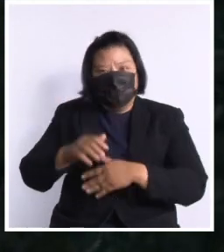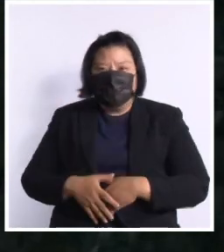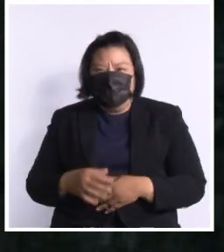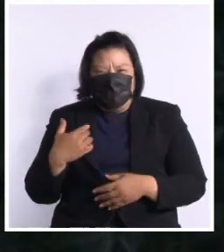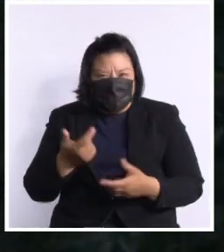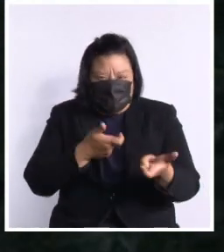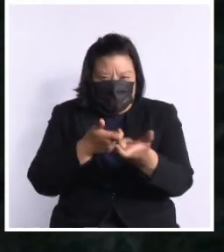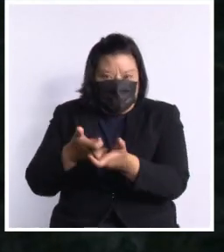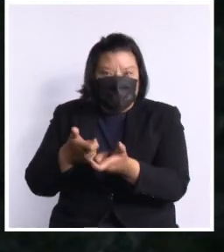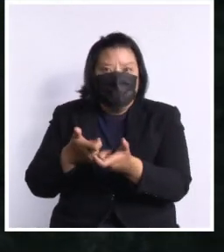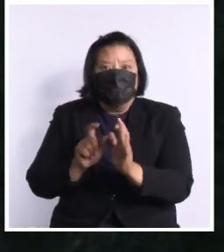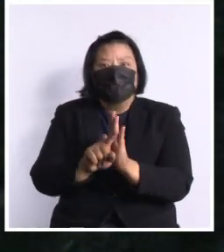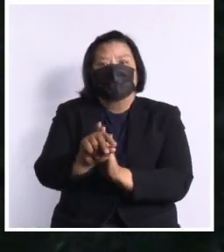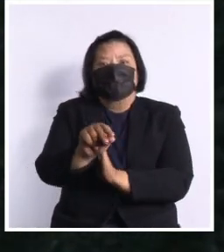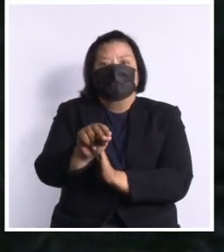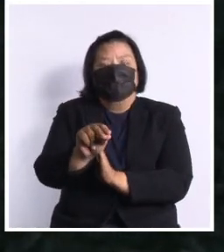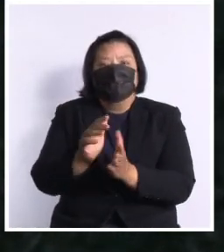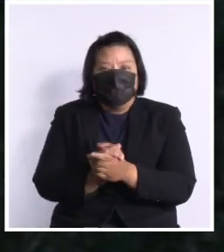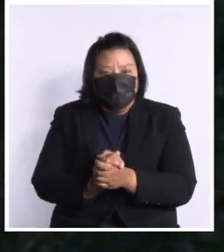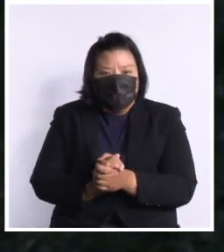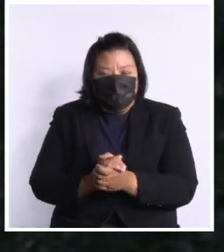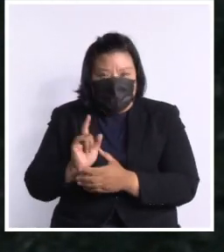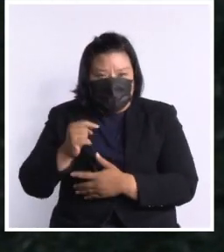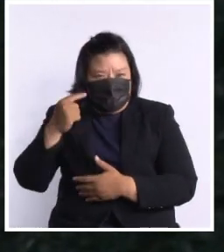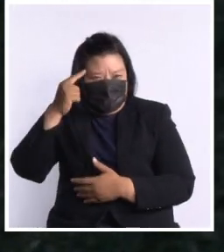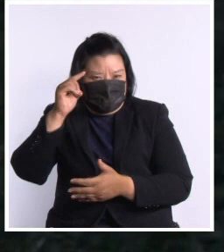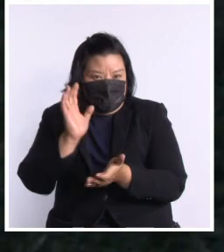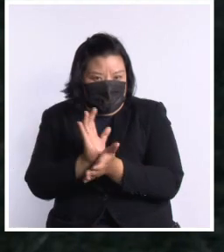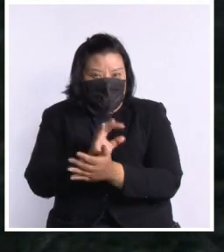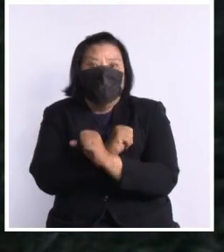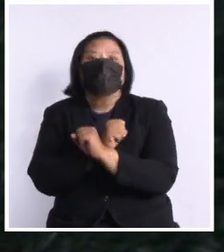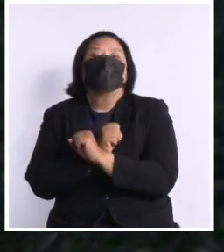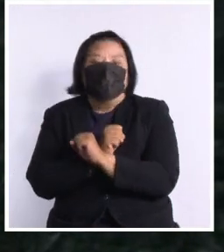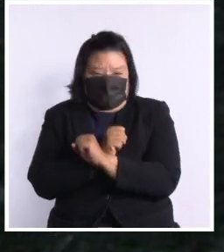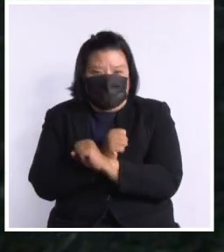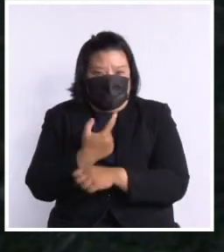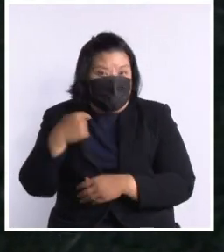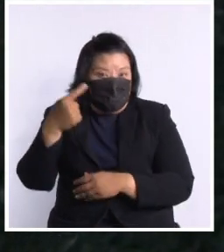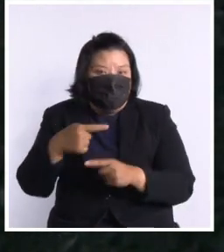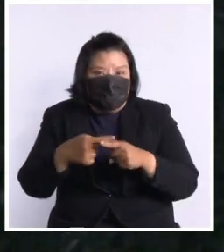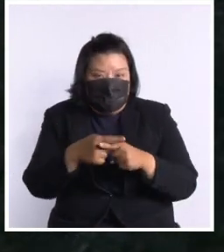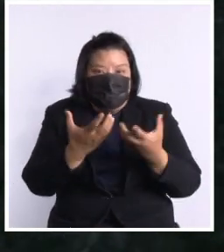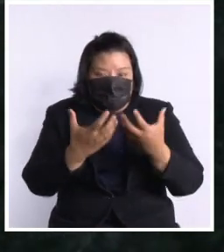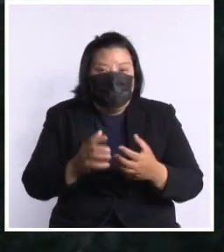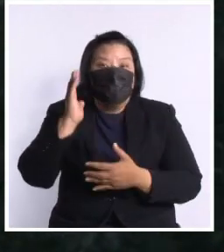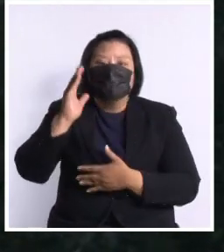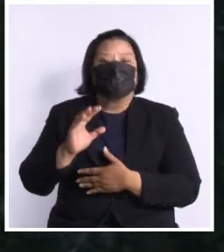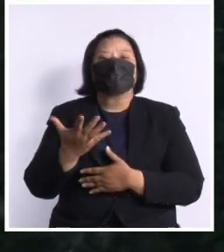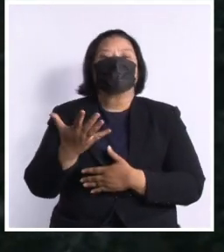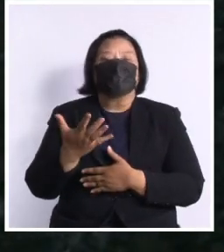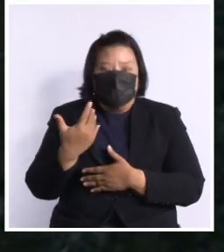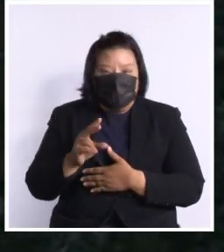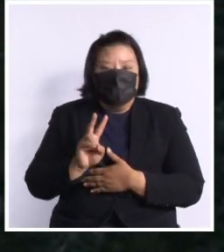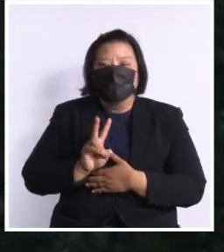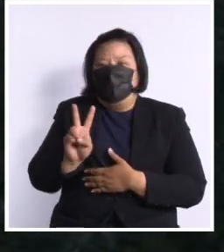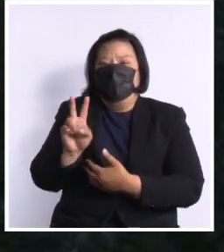เวลานานเกือบครึ่งชั่วโมงทำให้ตำรวจนั้นต้องยิงกลับจนเด็กหญิงได้รับบาดเจ็บสาหัส Zulexชายนั้นไม่ได้รับบาดเจ็บนะครับและเข้ามอบตัว